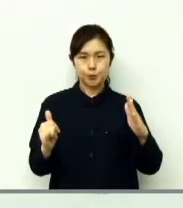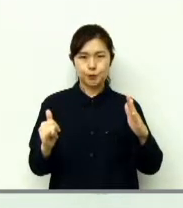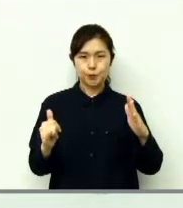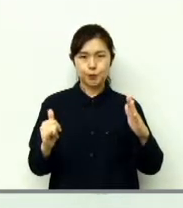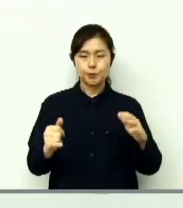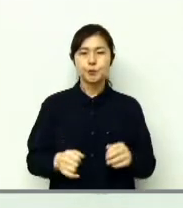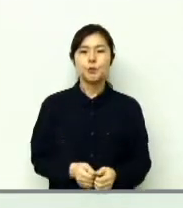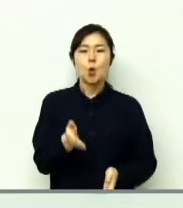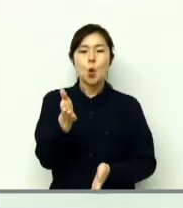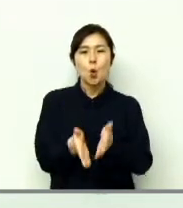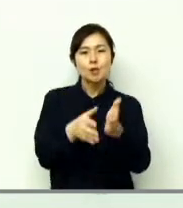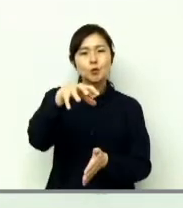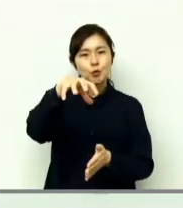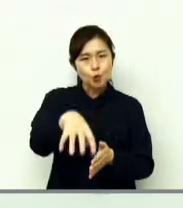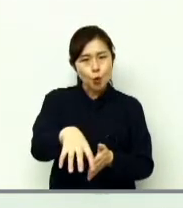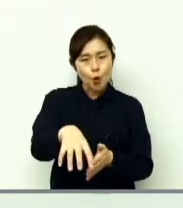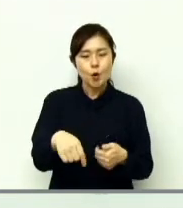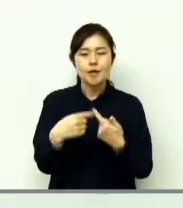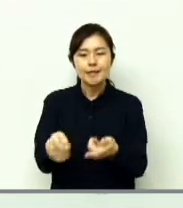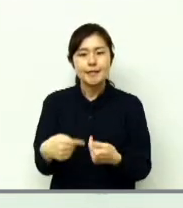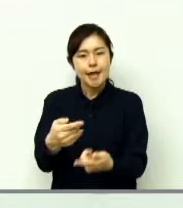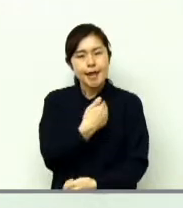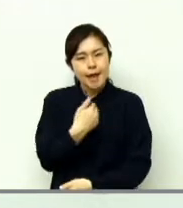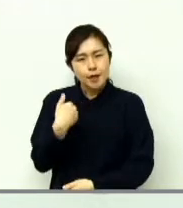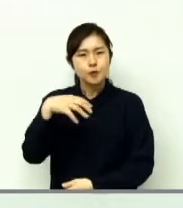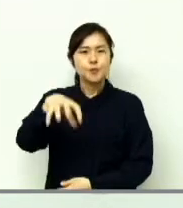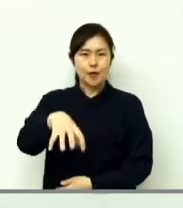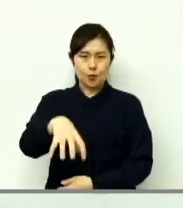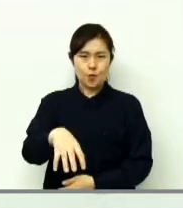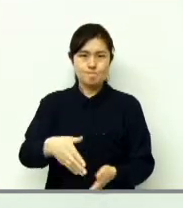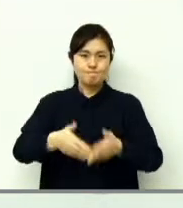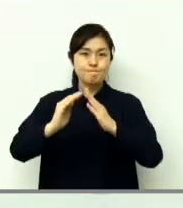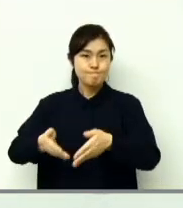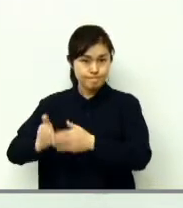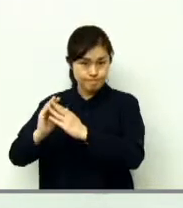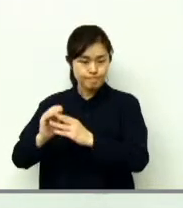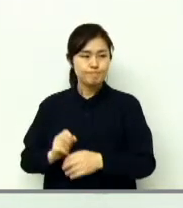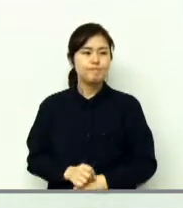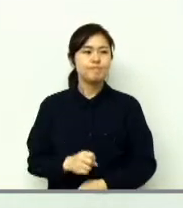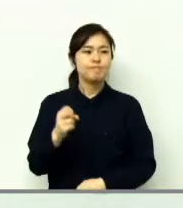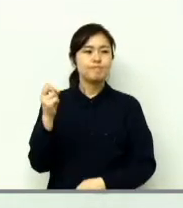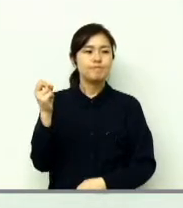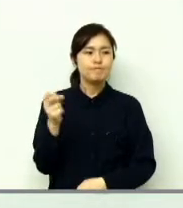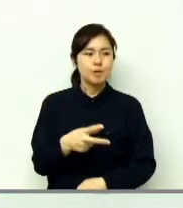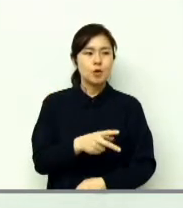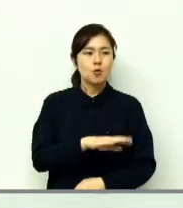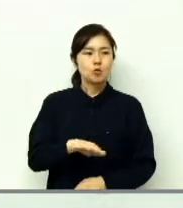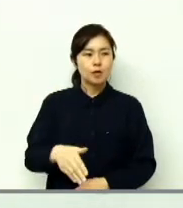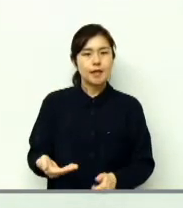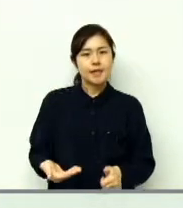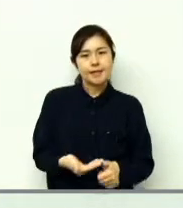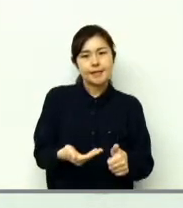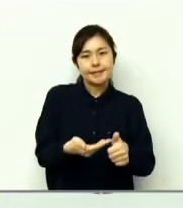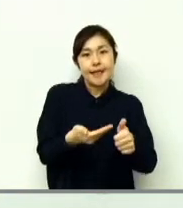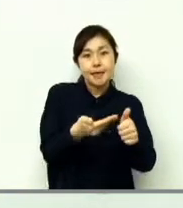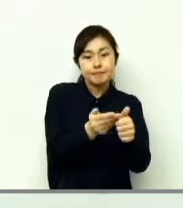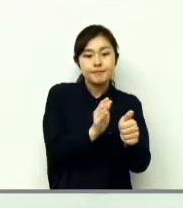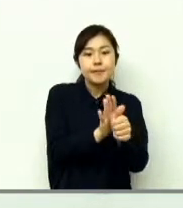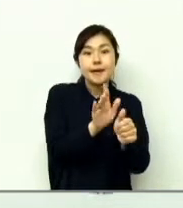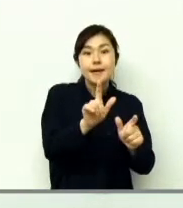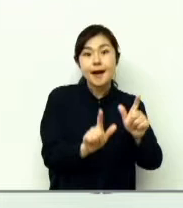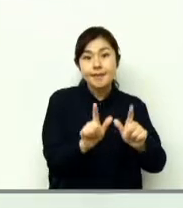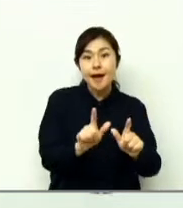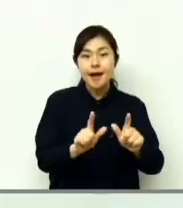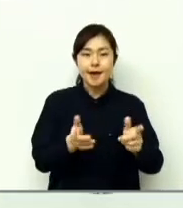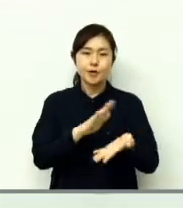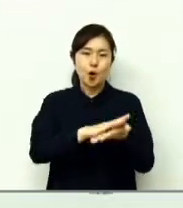需要の受け皿の確保、子育て支援型幼稚園認定制度の創設普及ということでございます。家族の幸せ